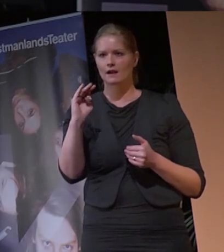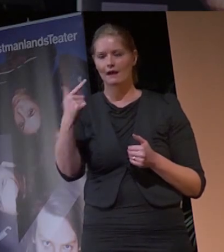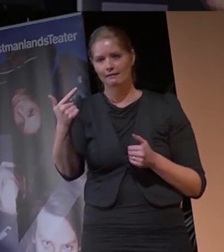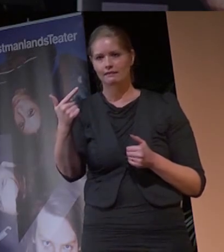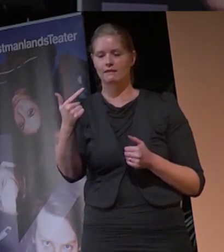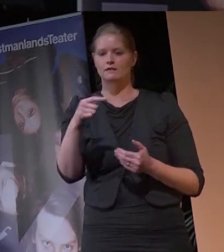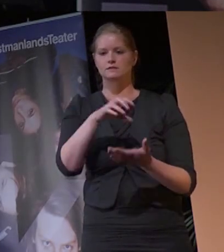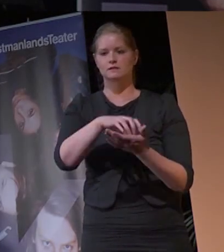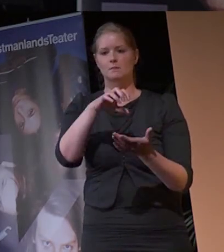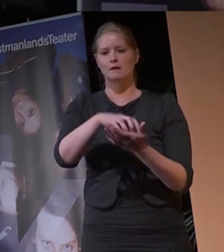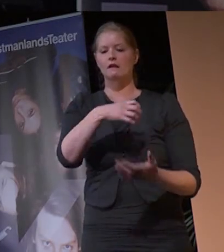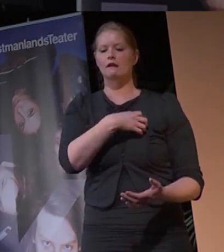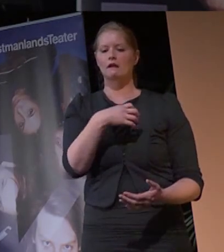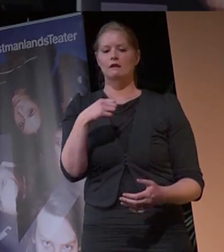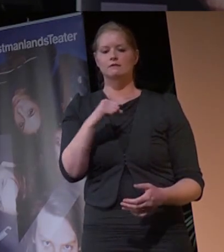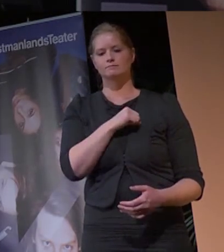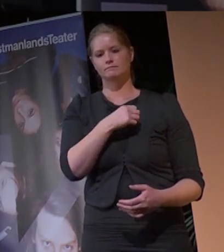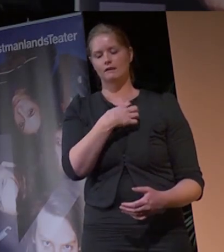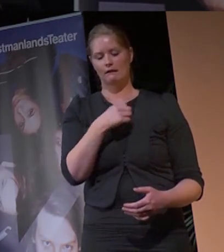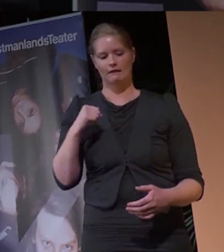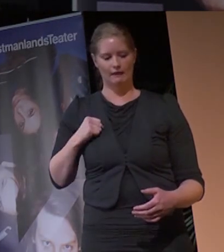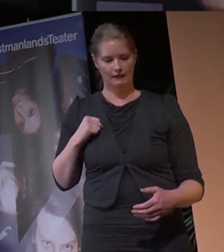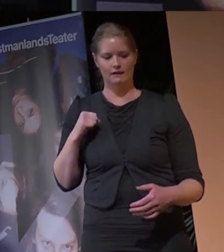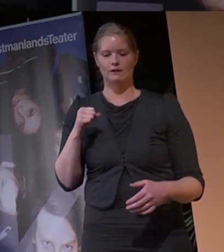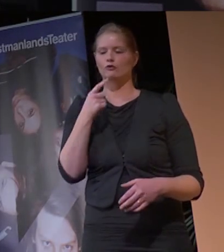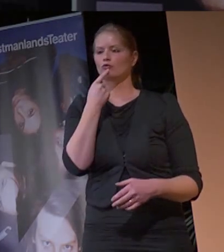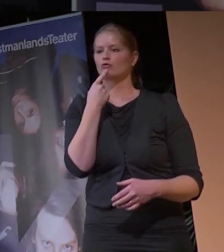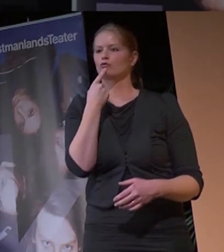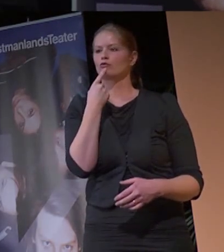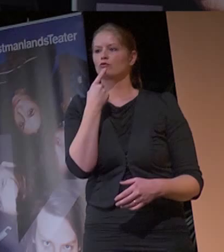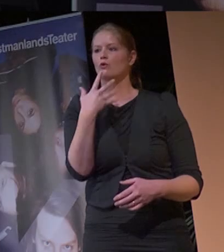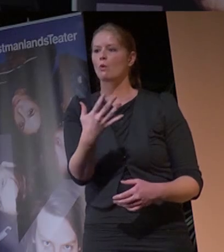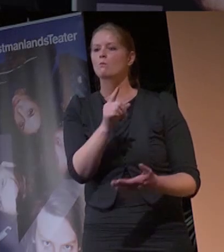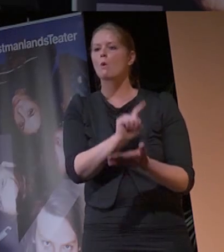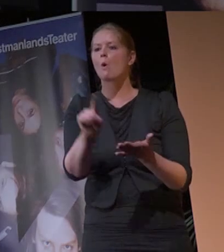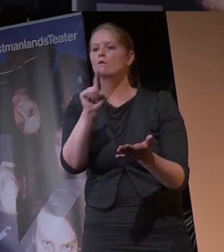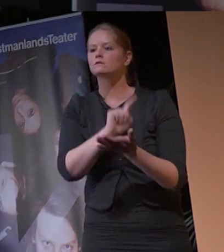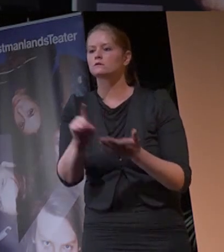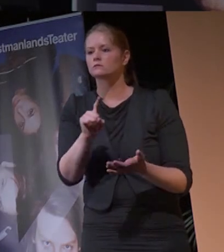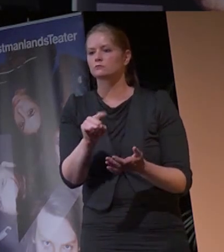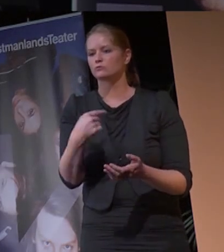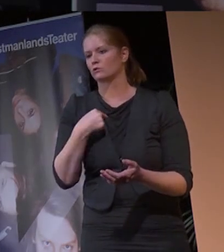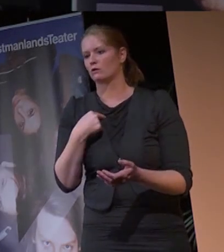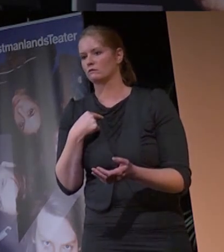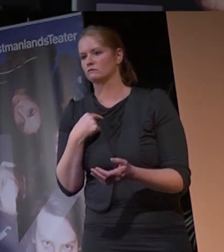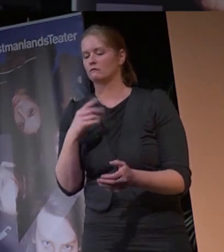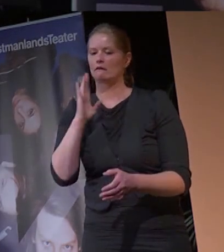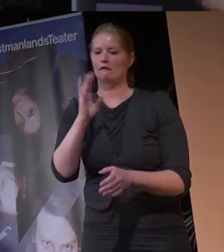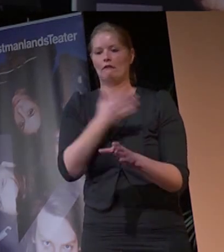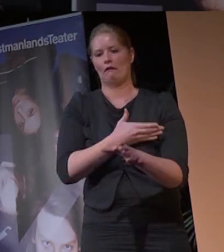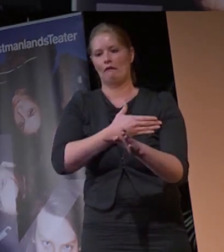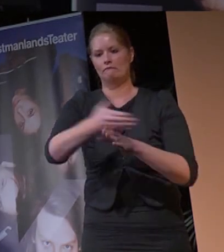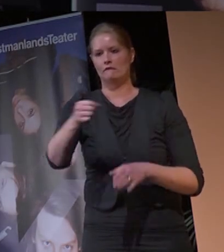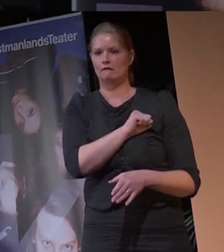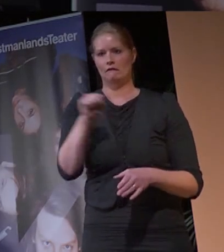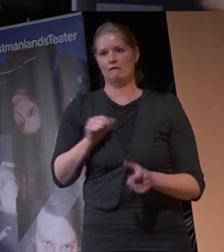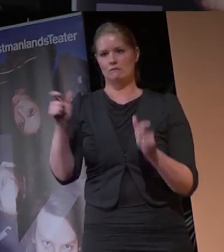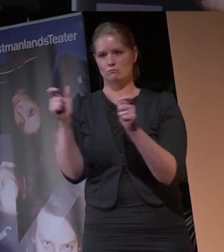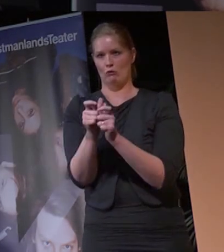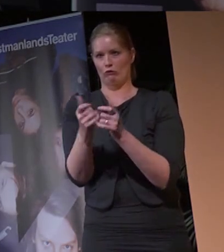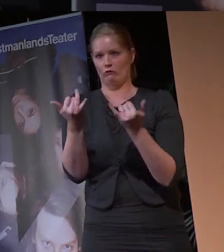som vi i regeringen talar om ofta. Senast idag. Jag kommer direkt från regeringssammanträdet. Och vi står